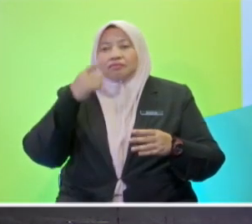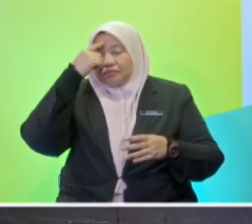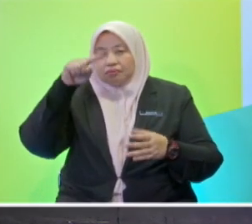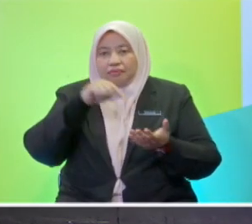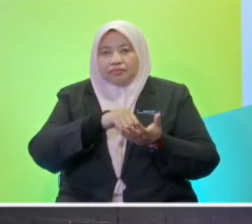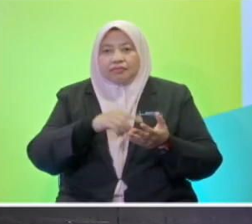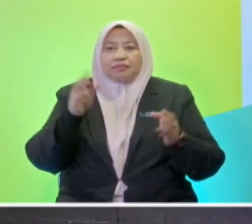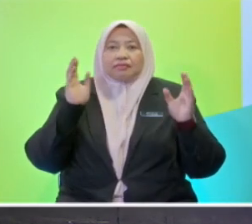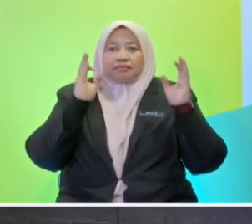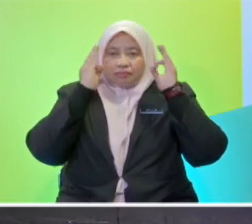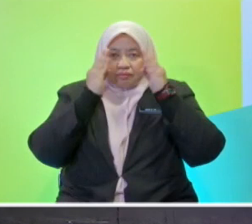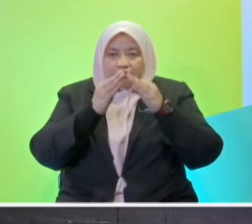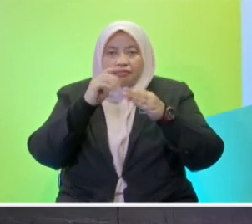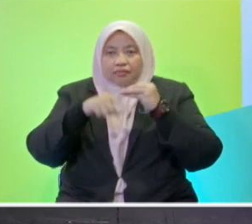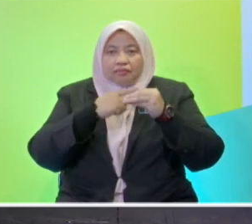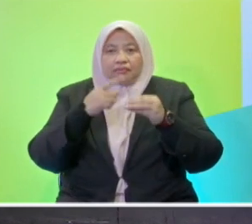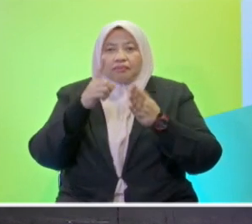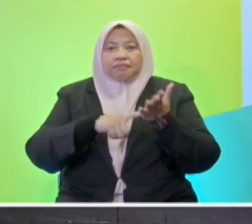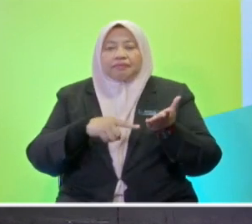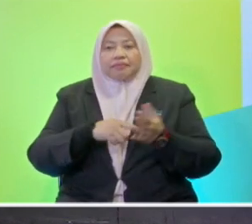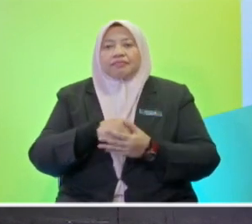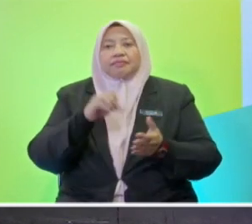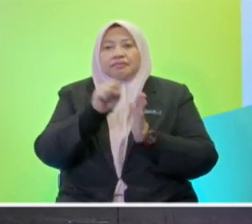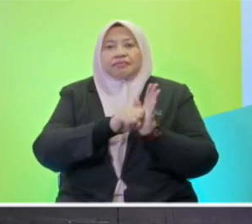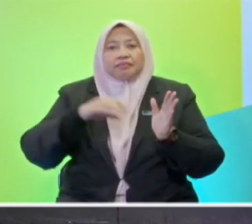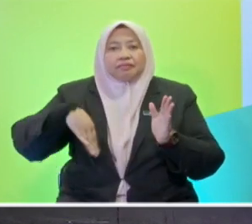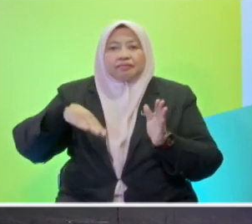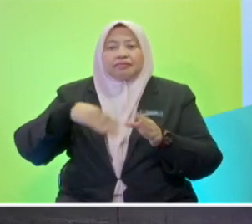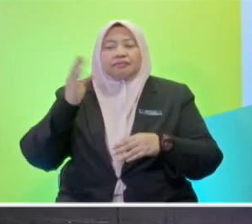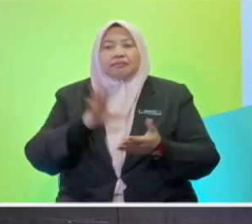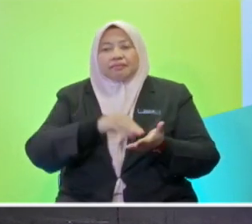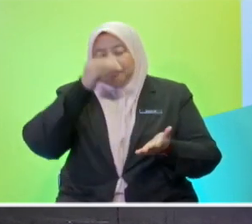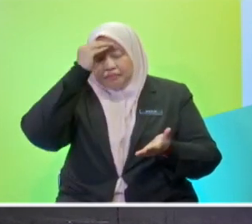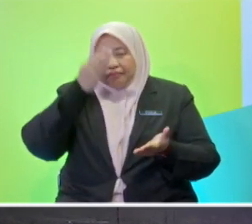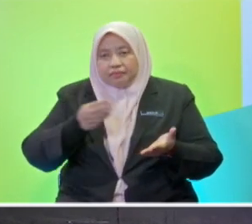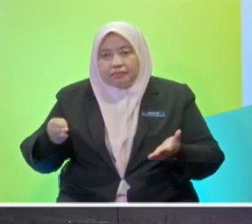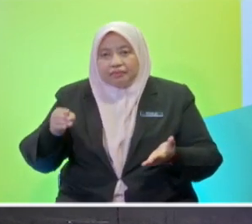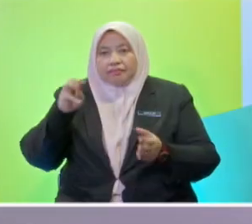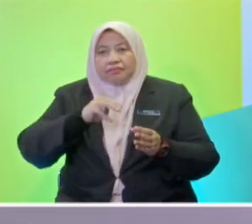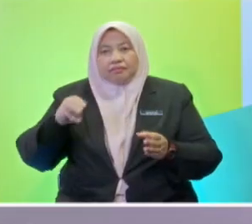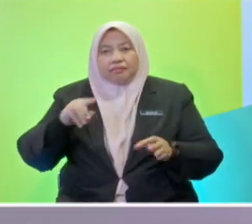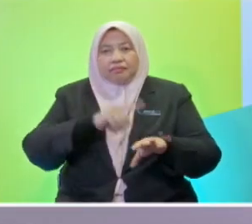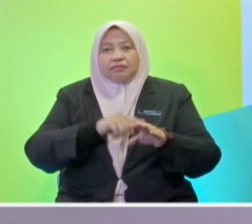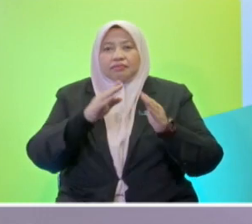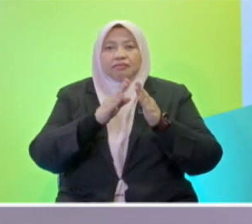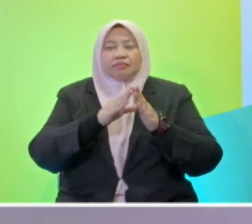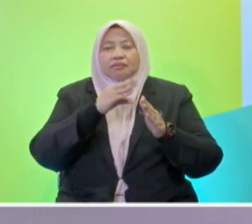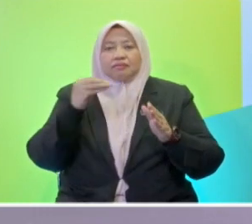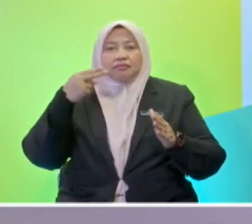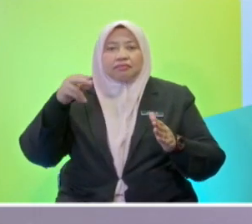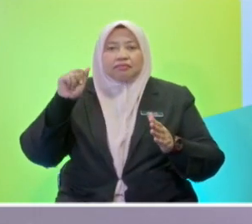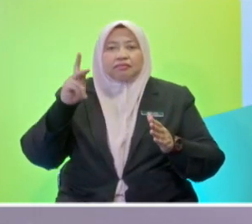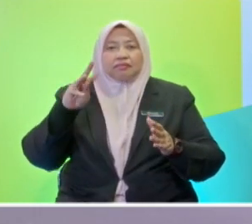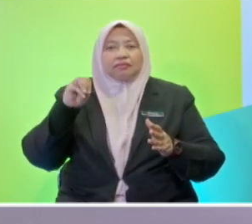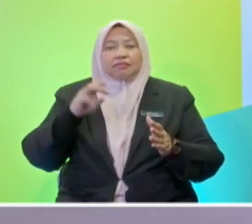tentang apa Oke Sebelum kita belajar di rumah dan juga Hakim C